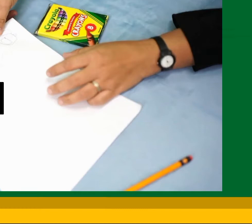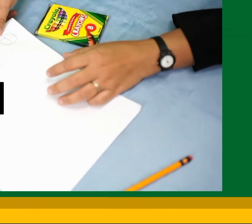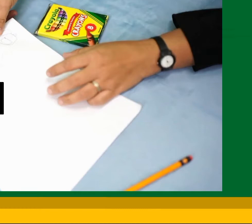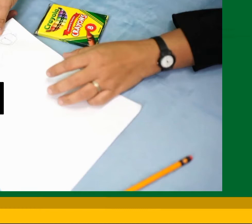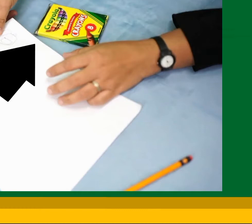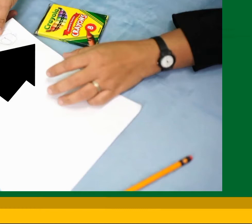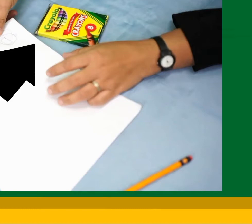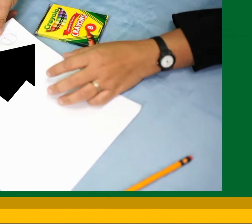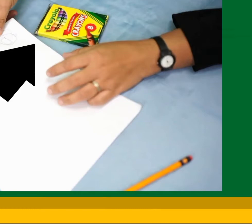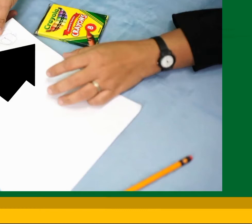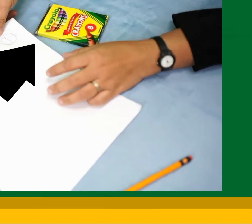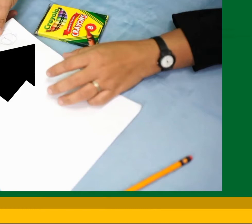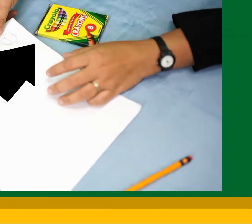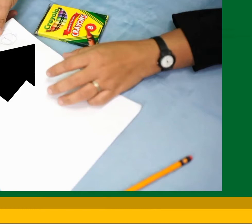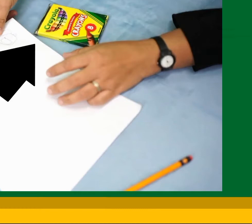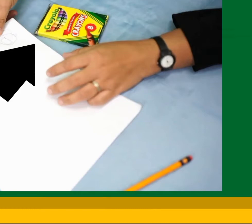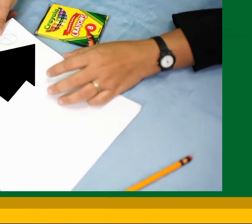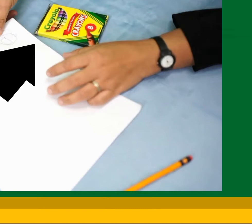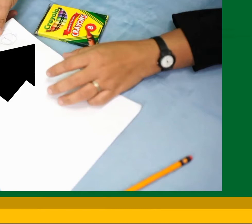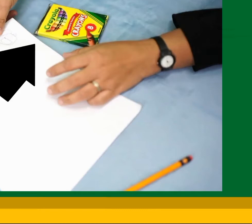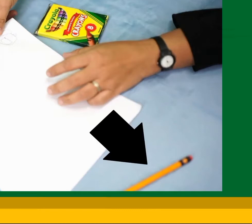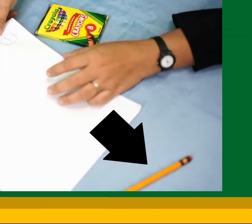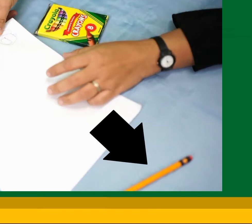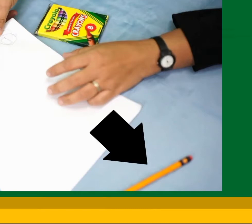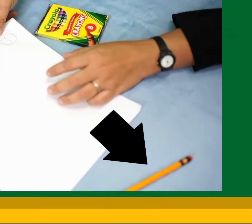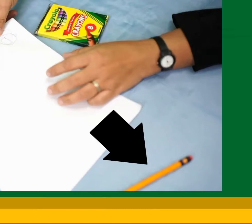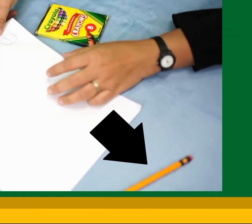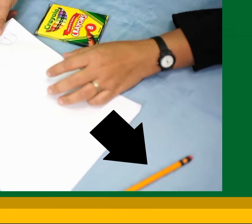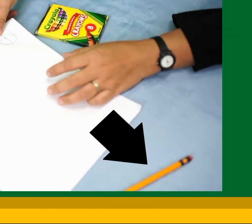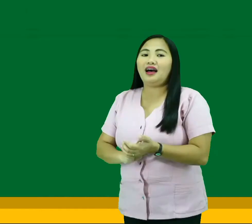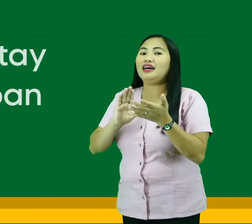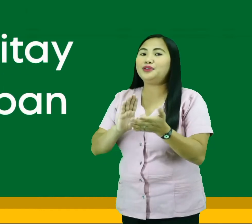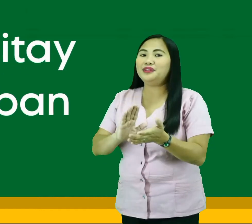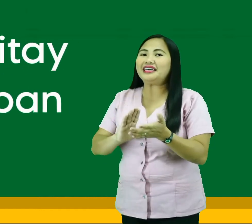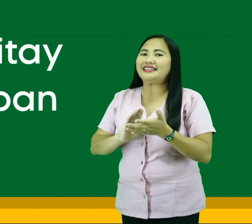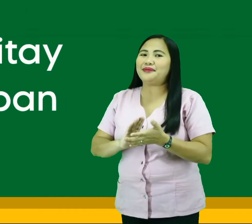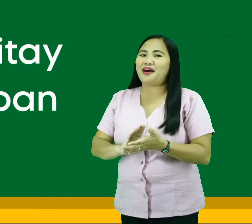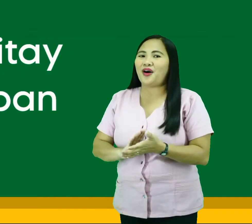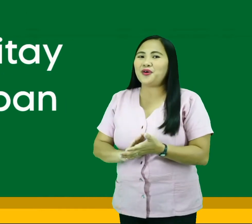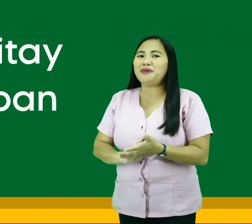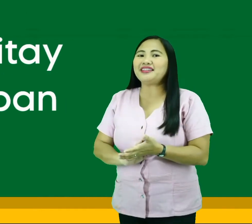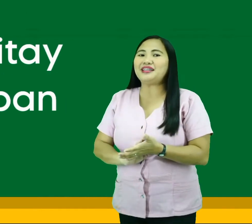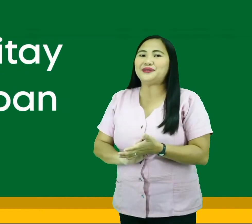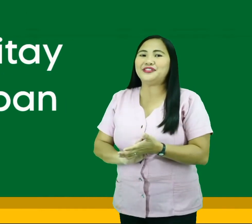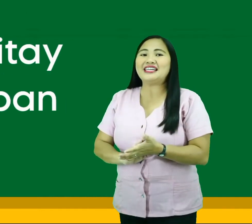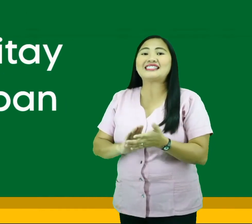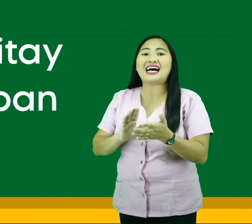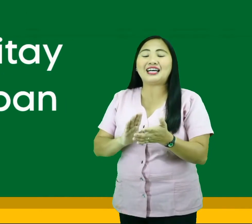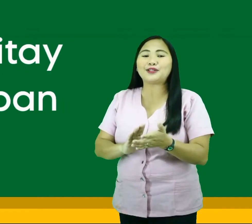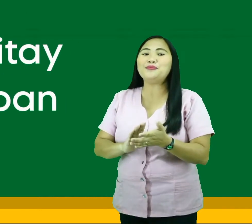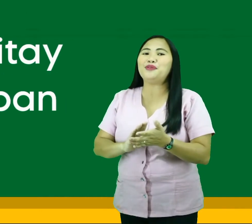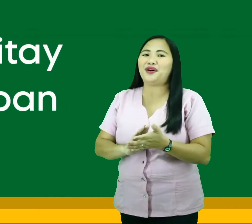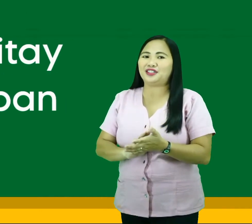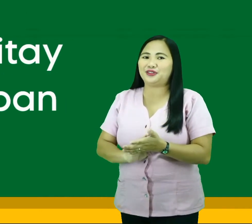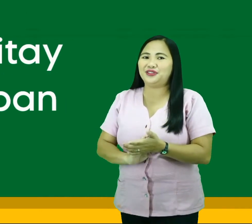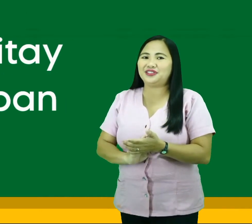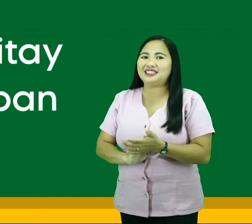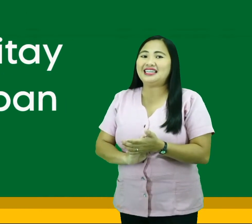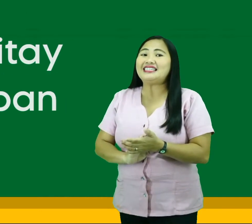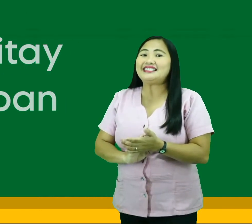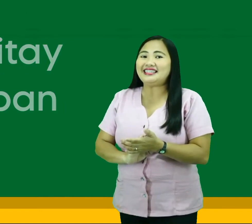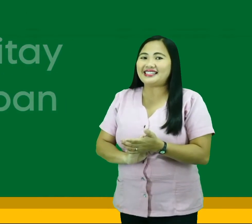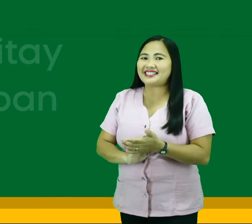5. Crayola o lapis. Aduna kita'y makauban karon sa atong